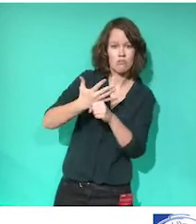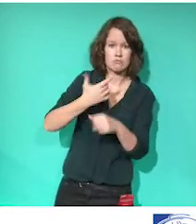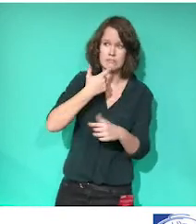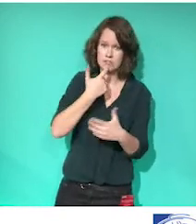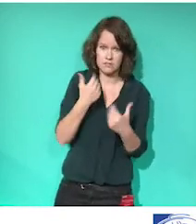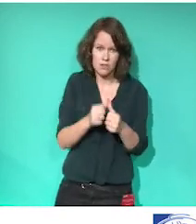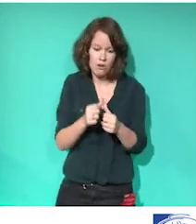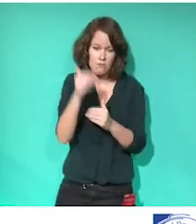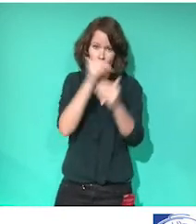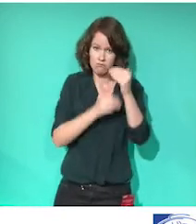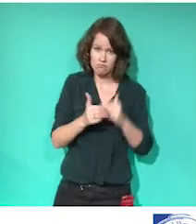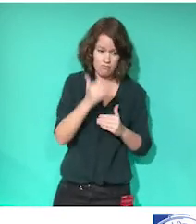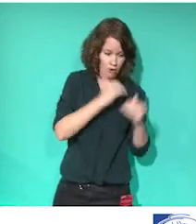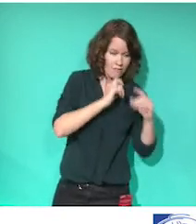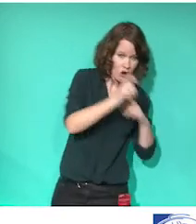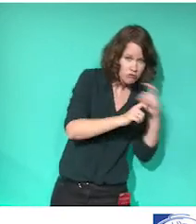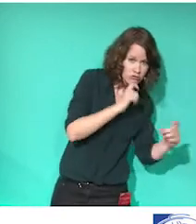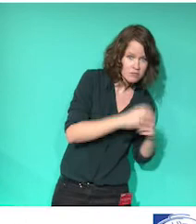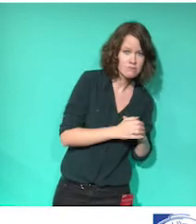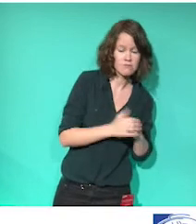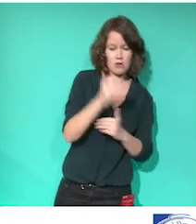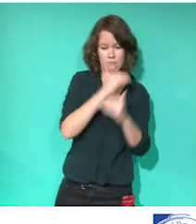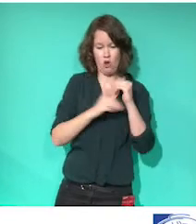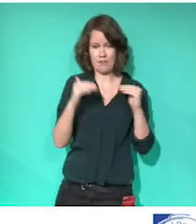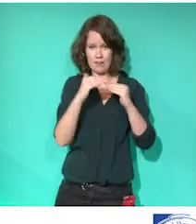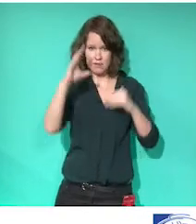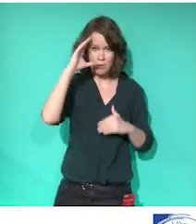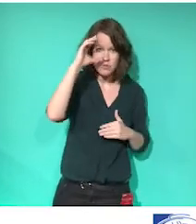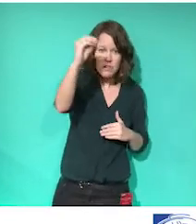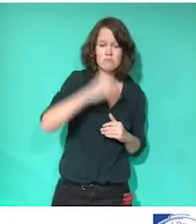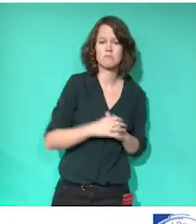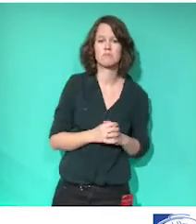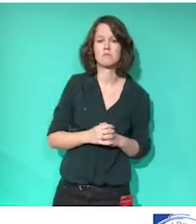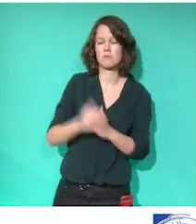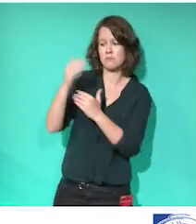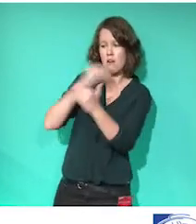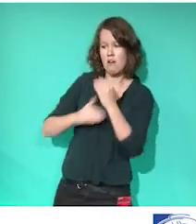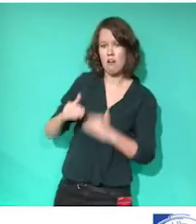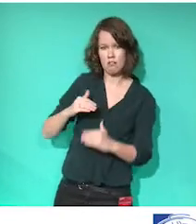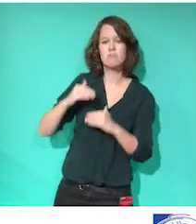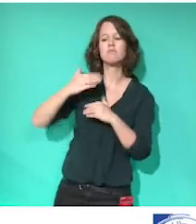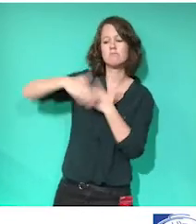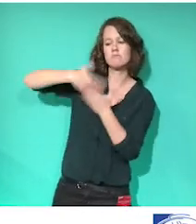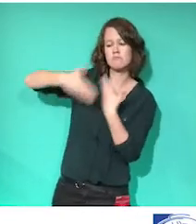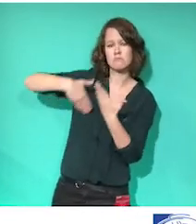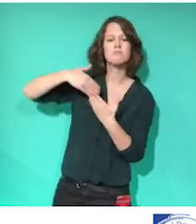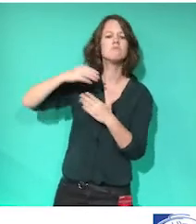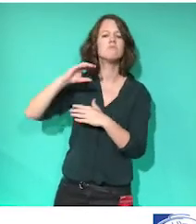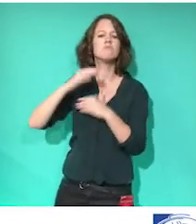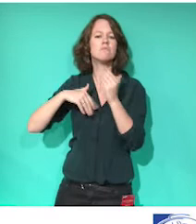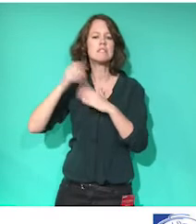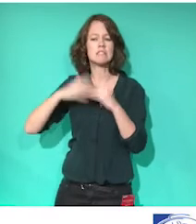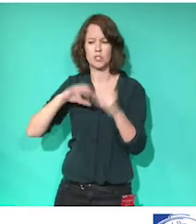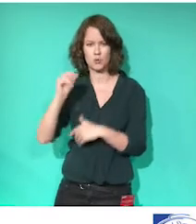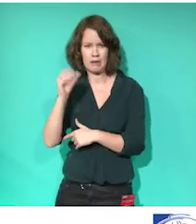plans, le plan violence, le plan égalité professionnelle, le plan sur la mixité des métiers du numérique,